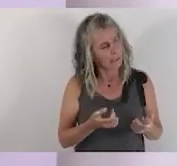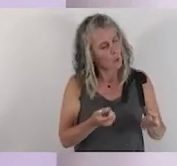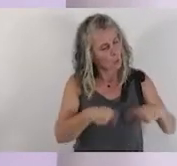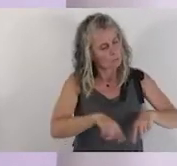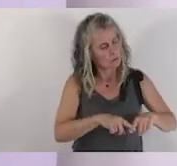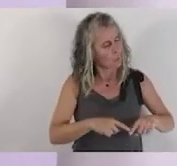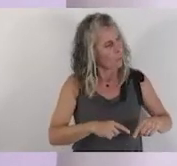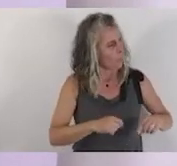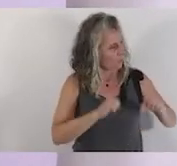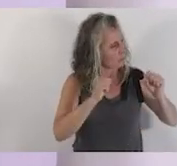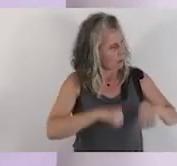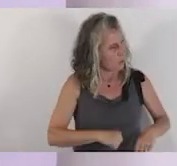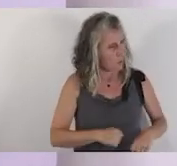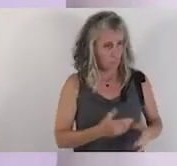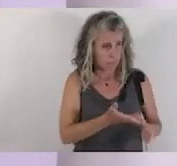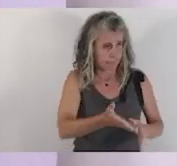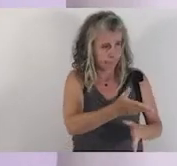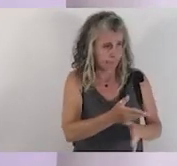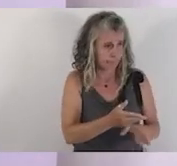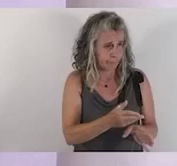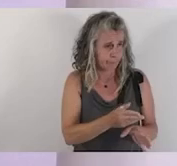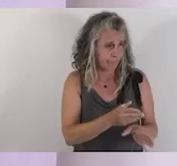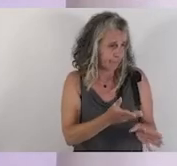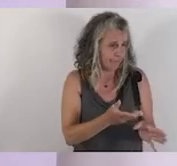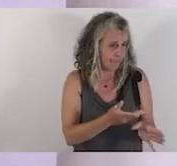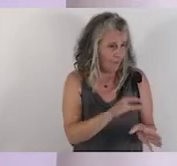pour ce rapport.